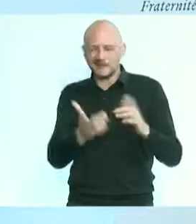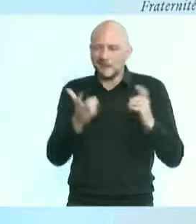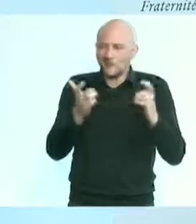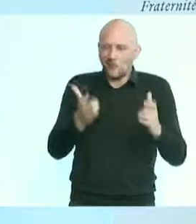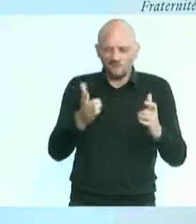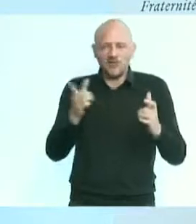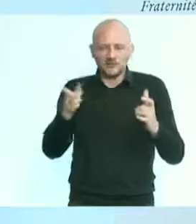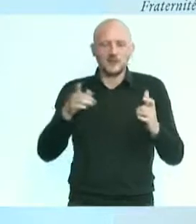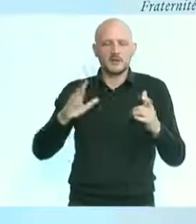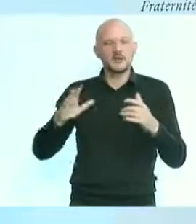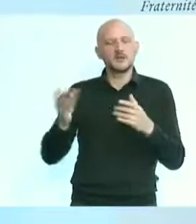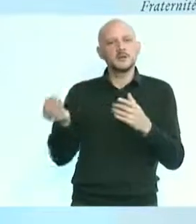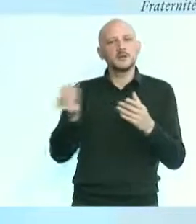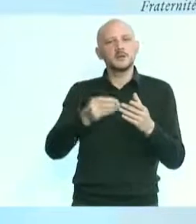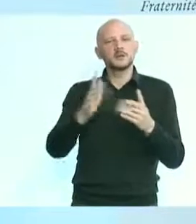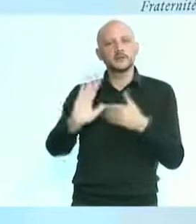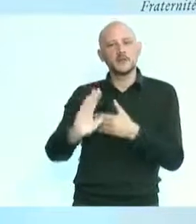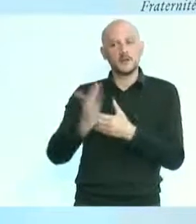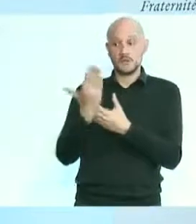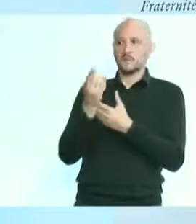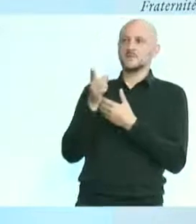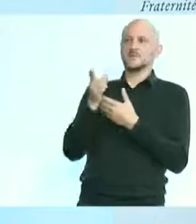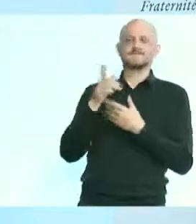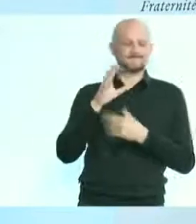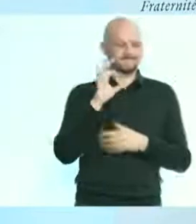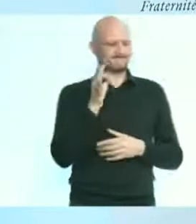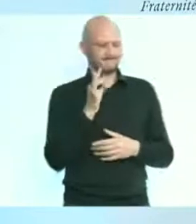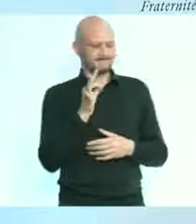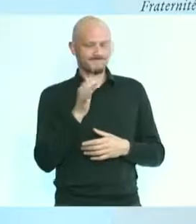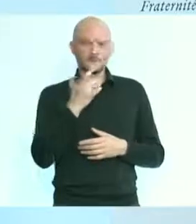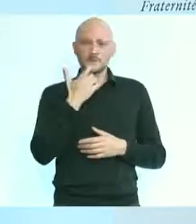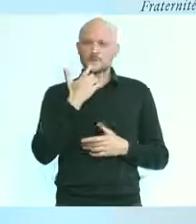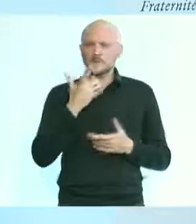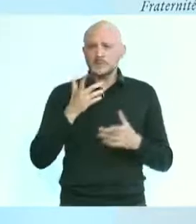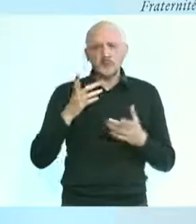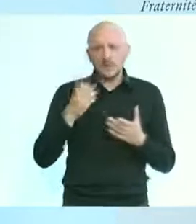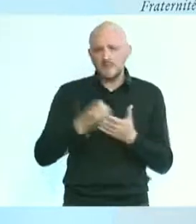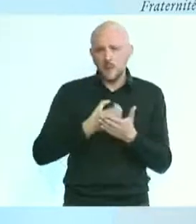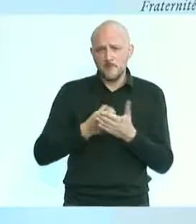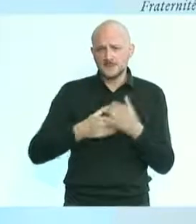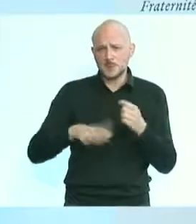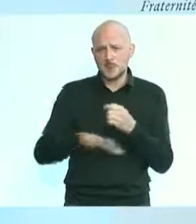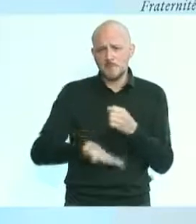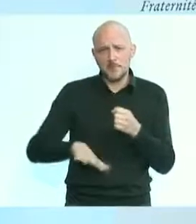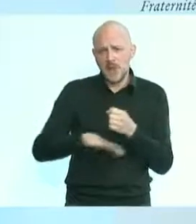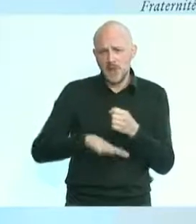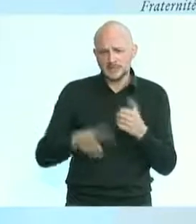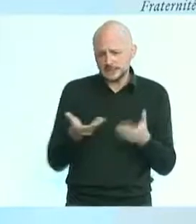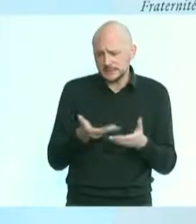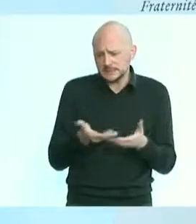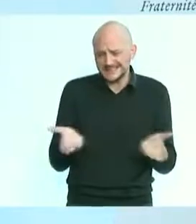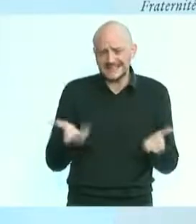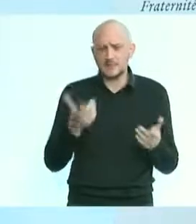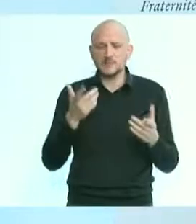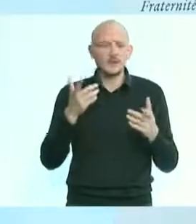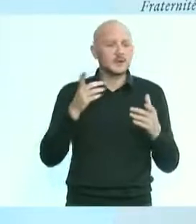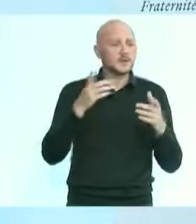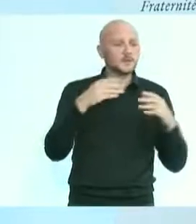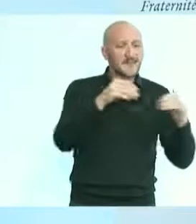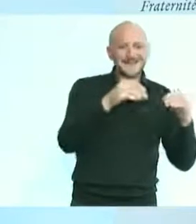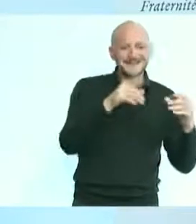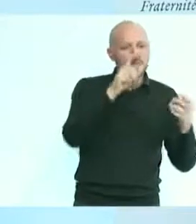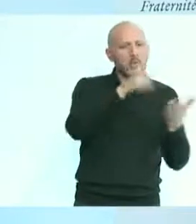vitrine et en quelques clics de remplir des données de base sur chaque établissement, dans chaque commune. Et